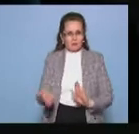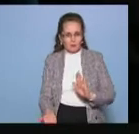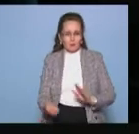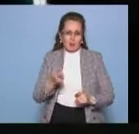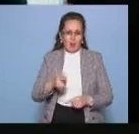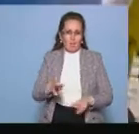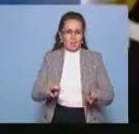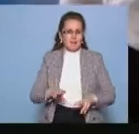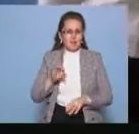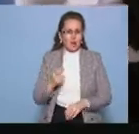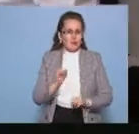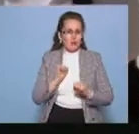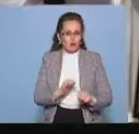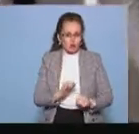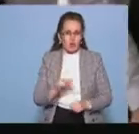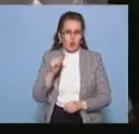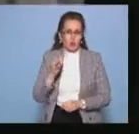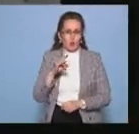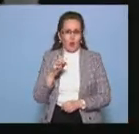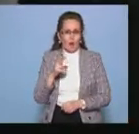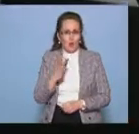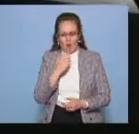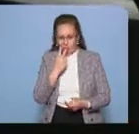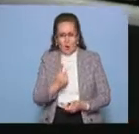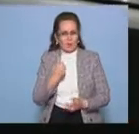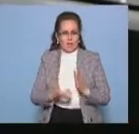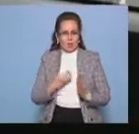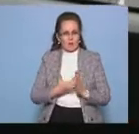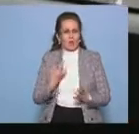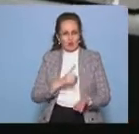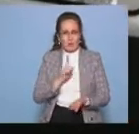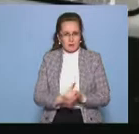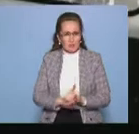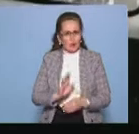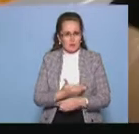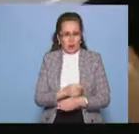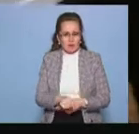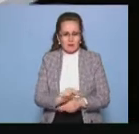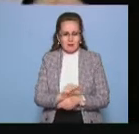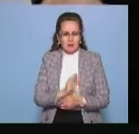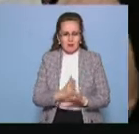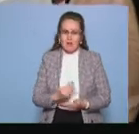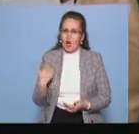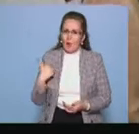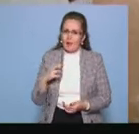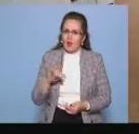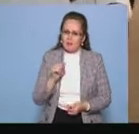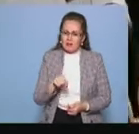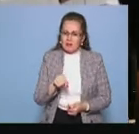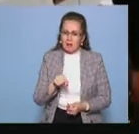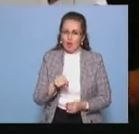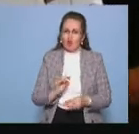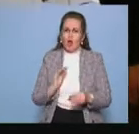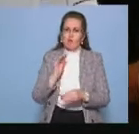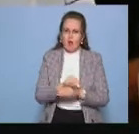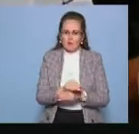соцзащиты Удмуртии Татьяна Чуракова находит один недостаток, который нужно, по ее словам, обязательно устранить. Здесь хотелось бы